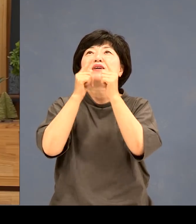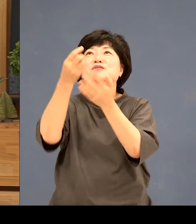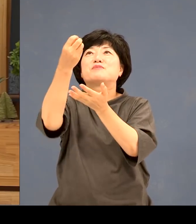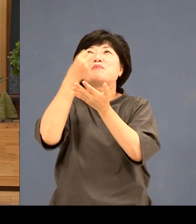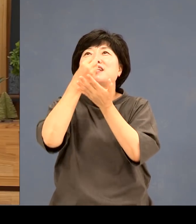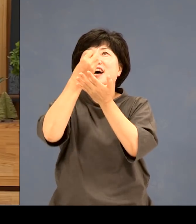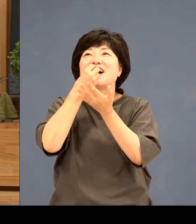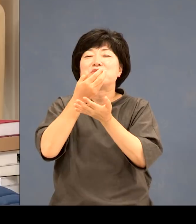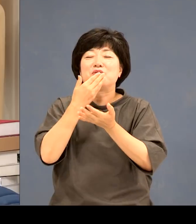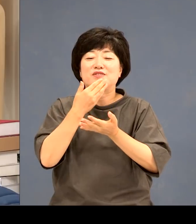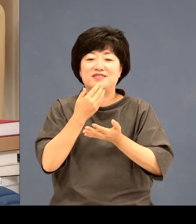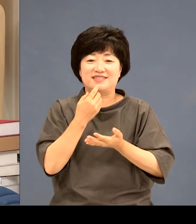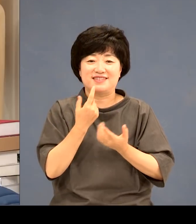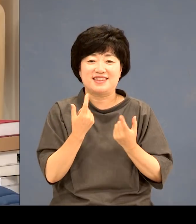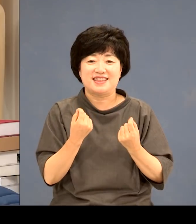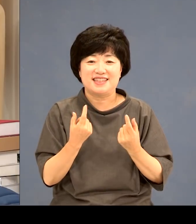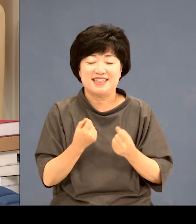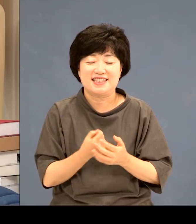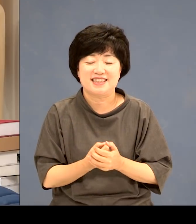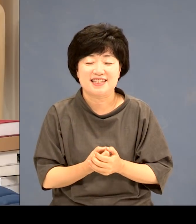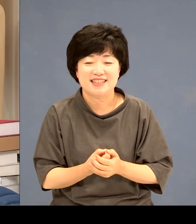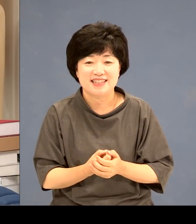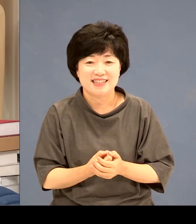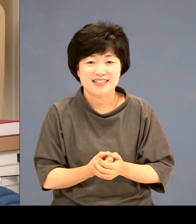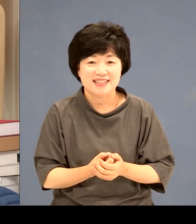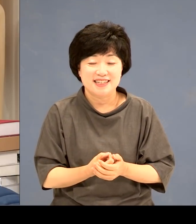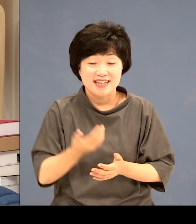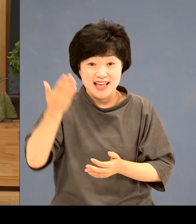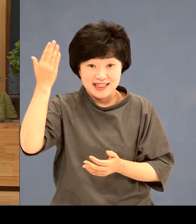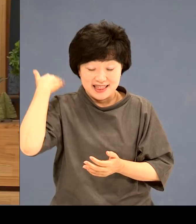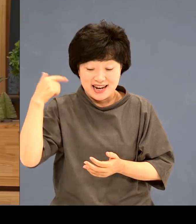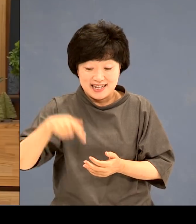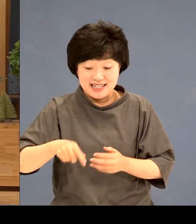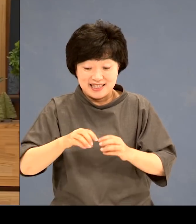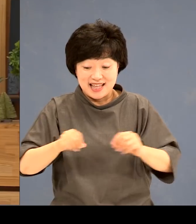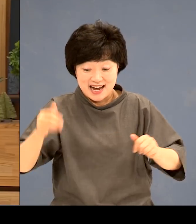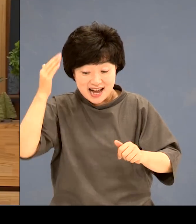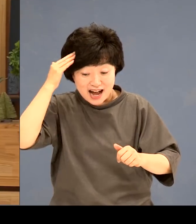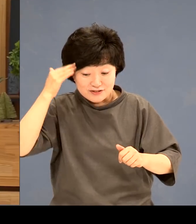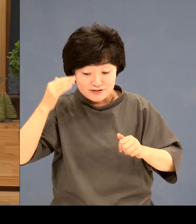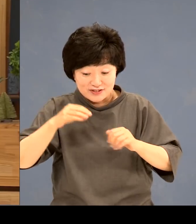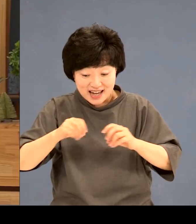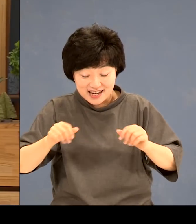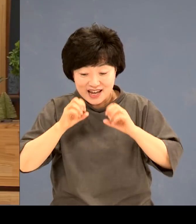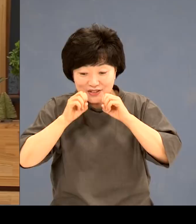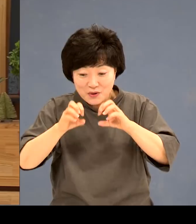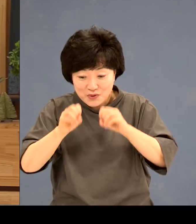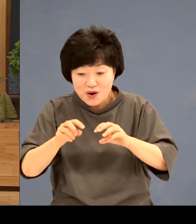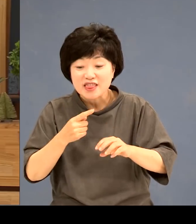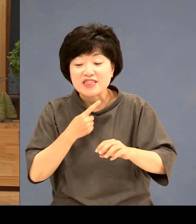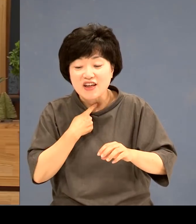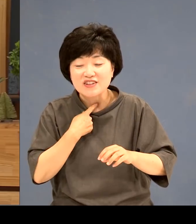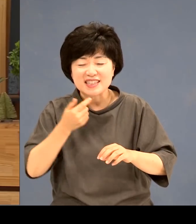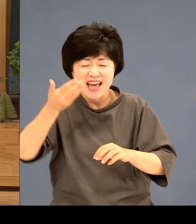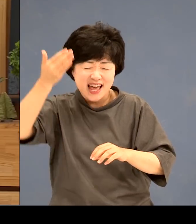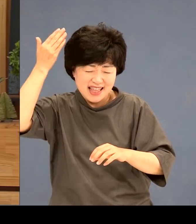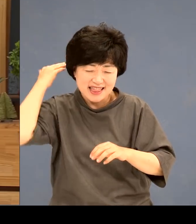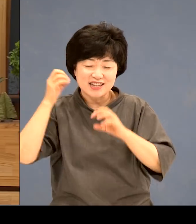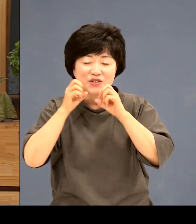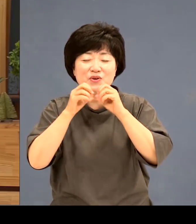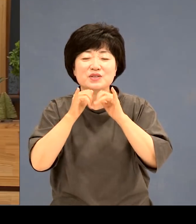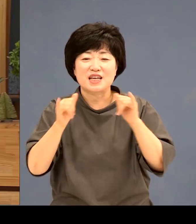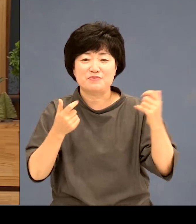수 있지 않나 이런 생각이 들거든요. 아마 최현아 선교사님도 그 당시에 우리 땅에 오셨던 그 선교사님처럼 큰 사역을 하고